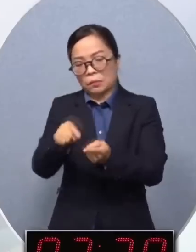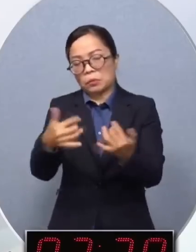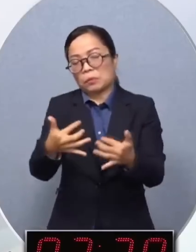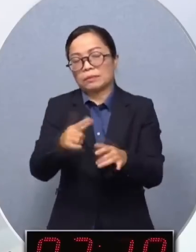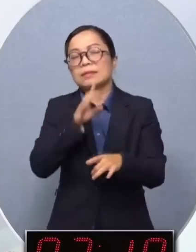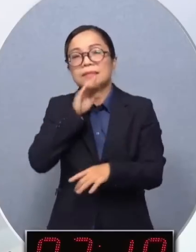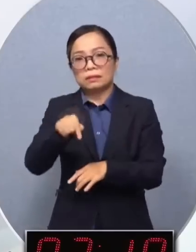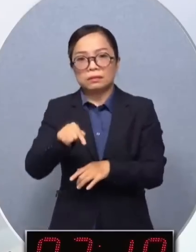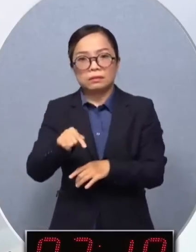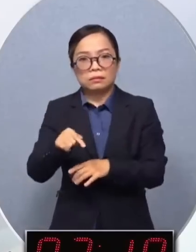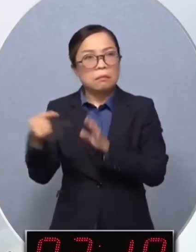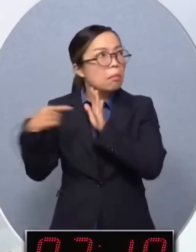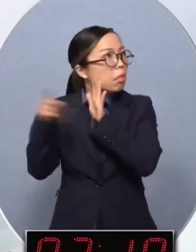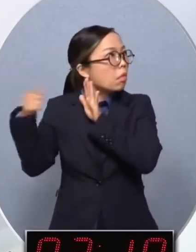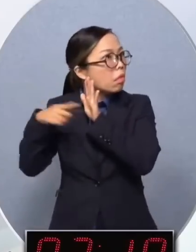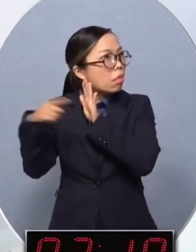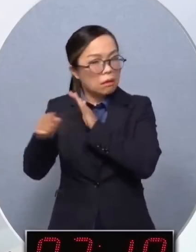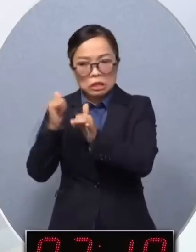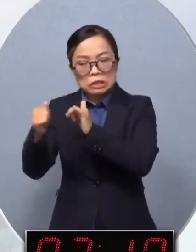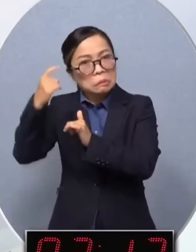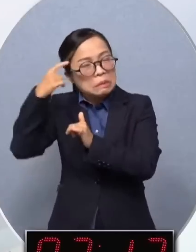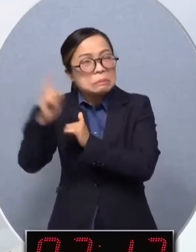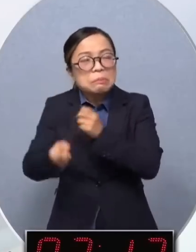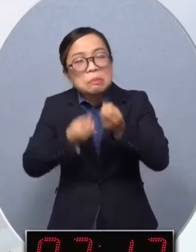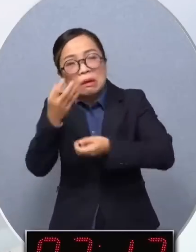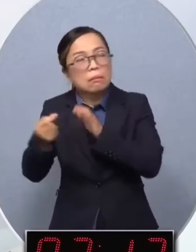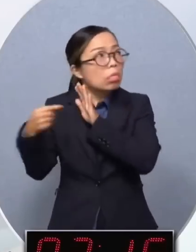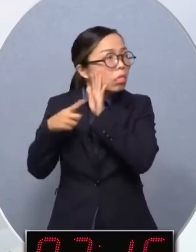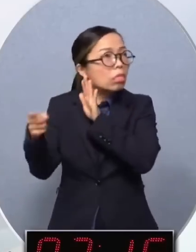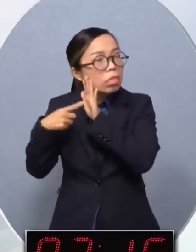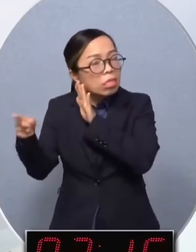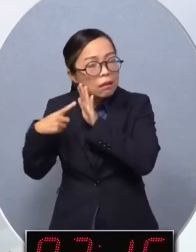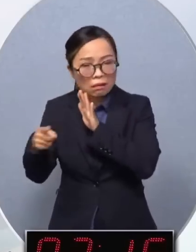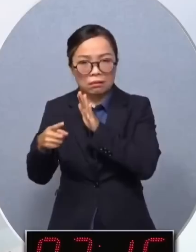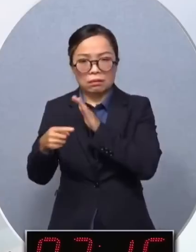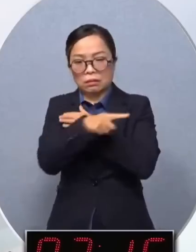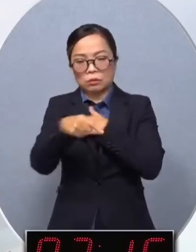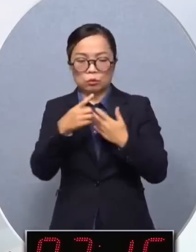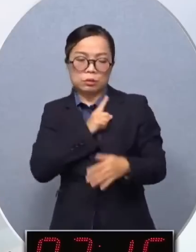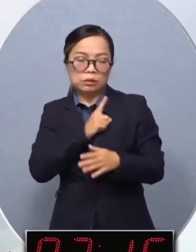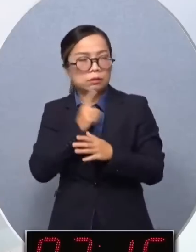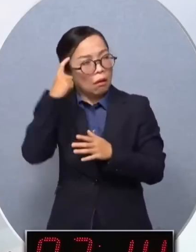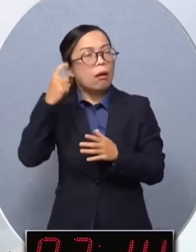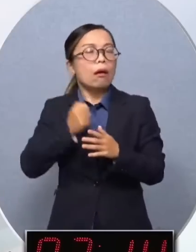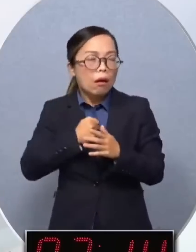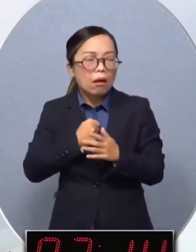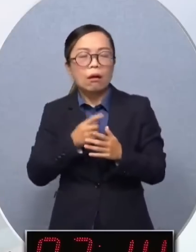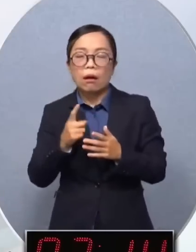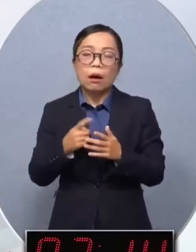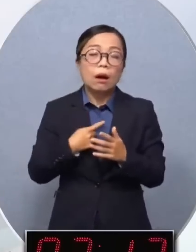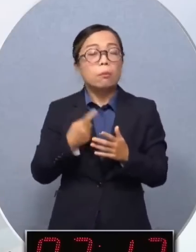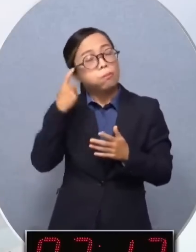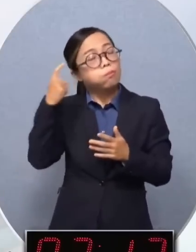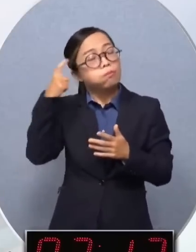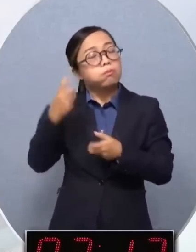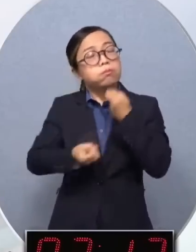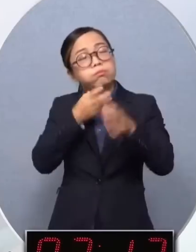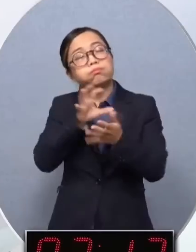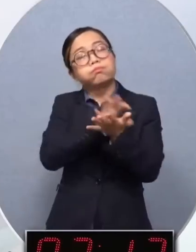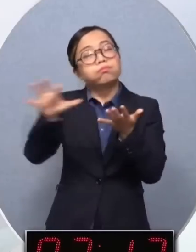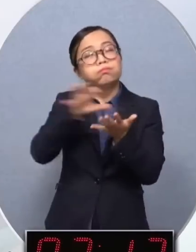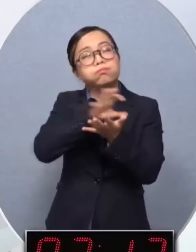题，听不见人民的声音，然后都按照好、哦、他自己理解啊的话啊自说自